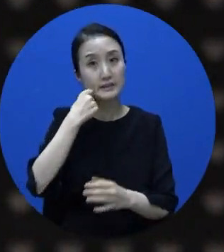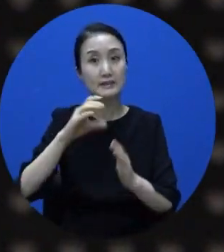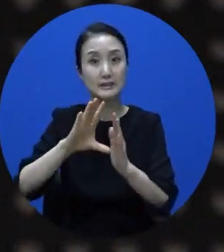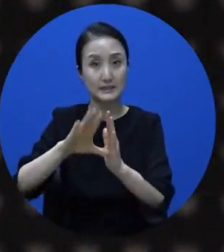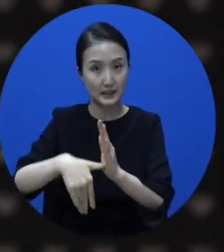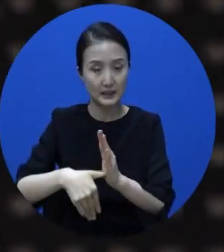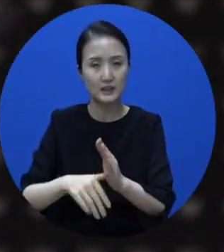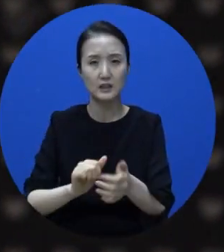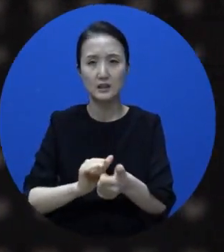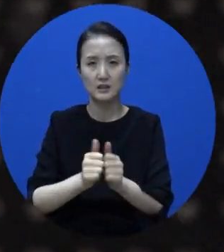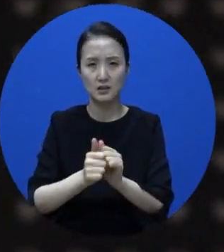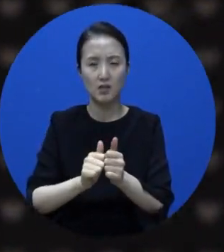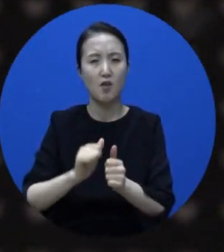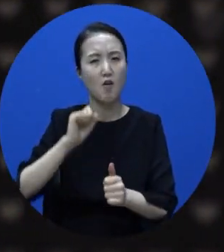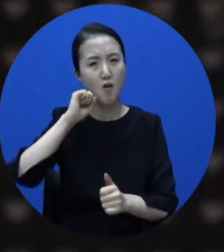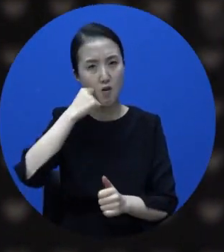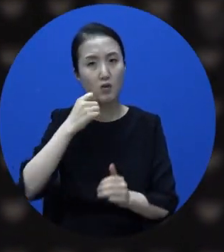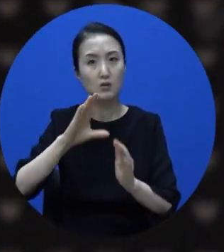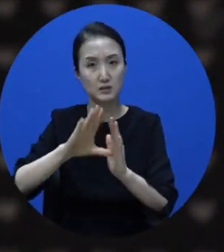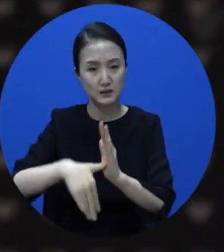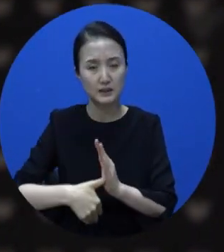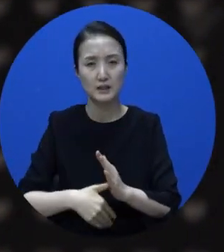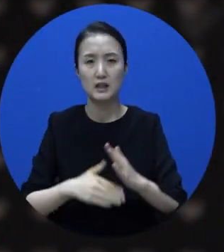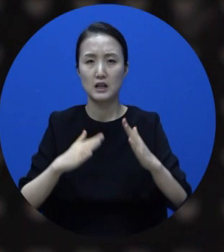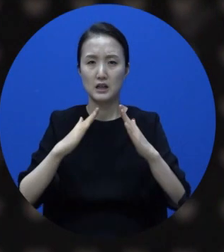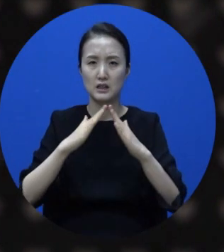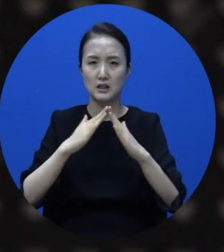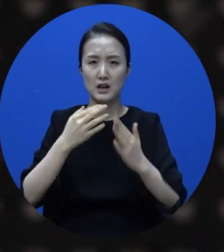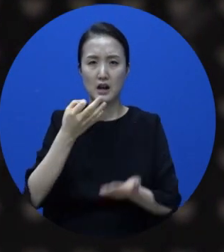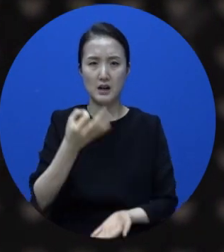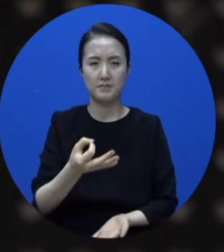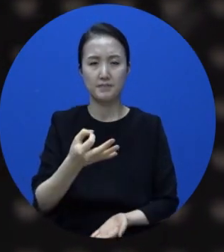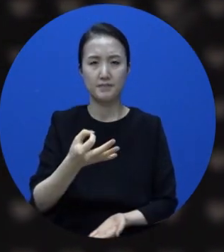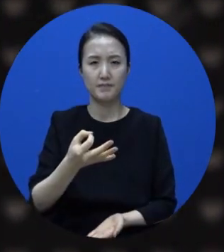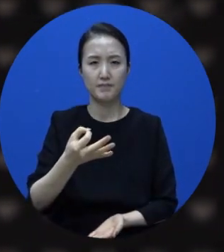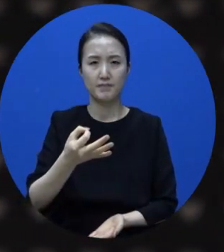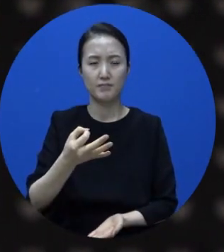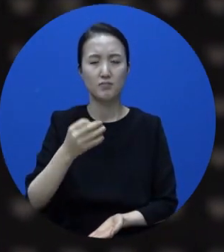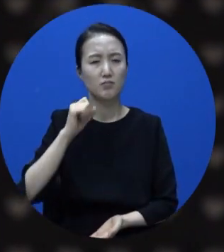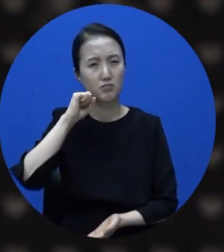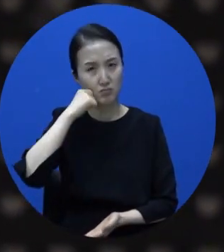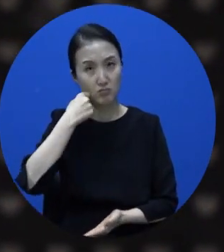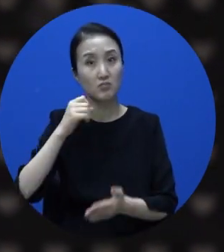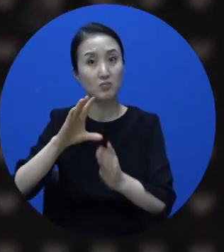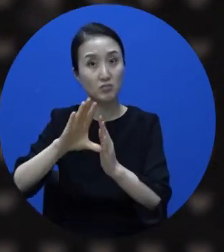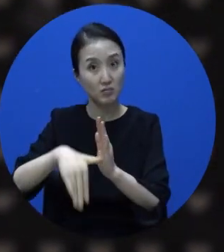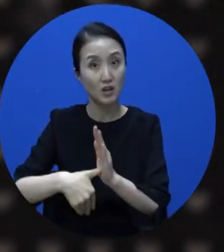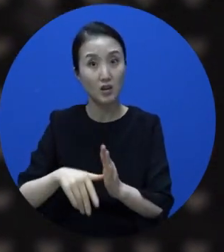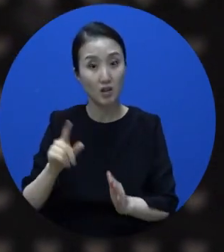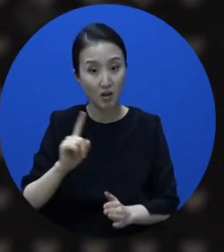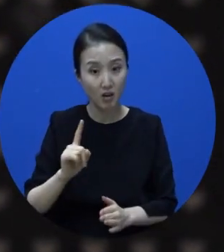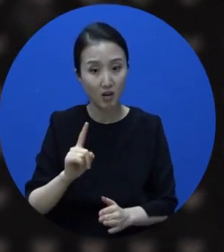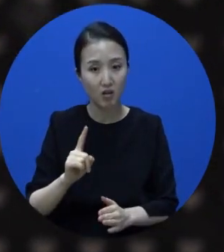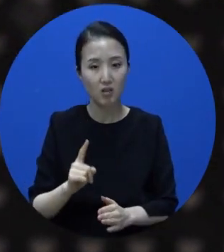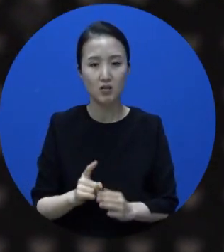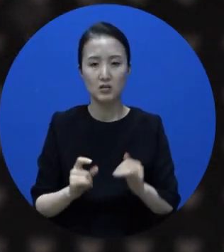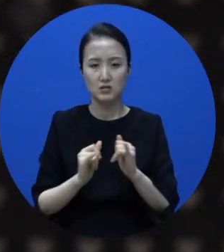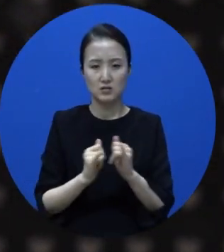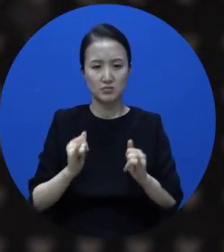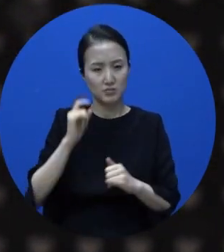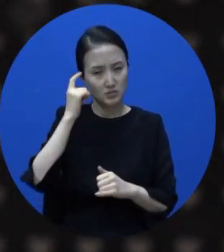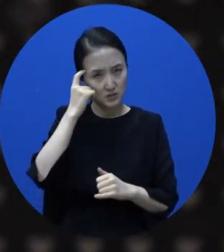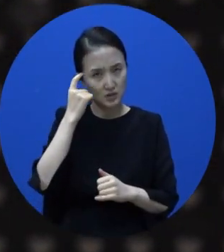시장이 불황 일대 부동산 시장이 불황 일때는 우리의 의사 결정이 매우 도 중요하겠다